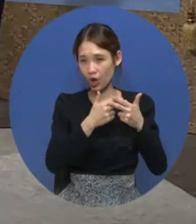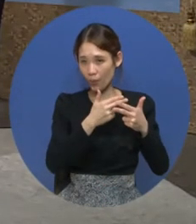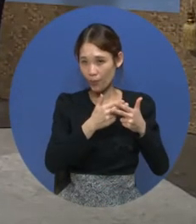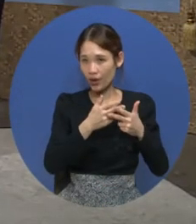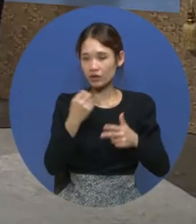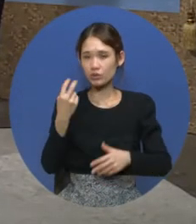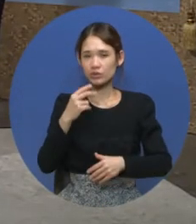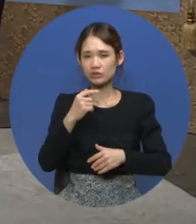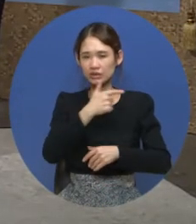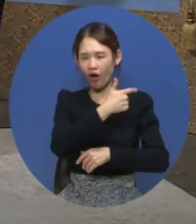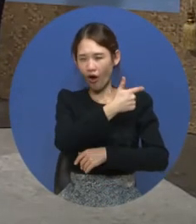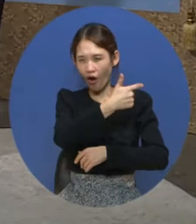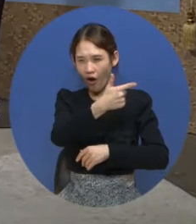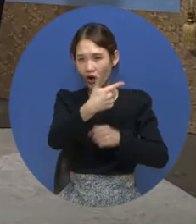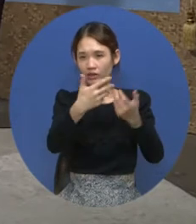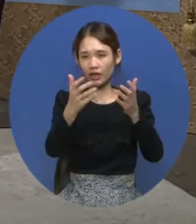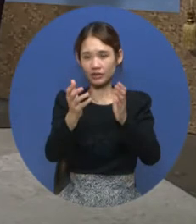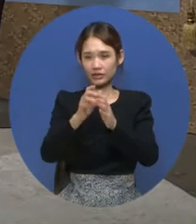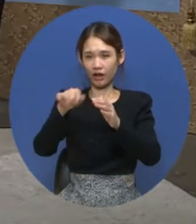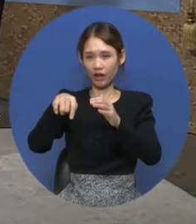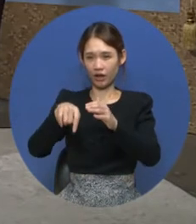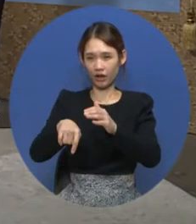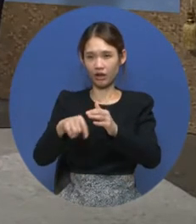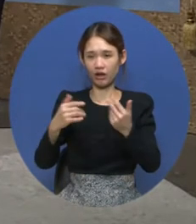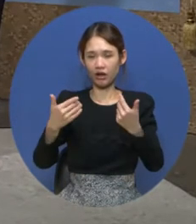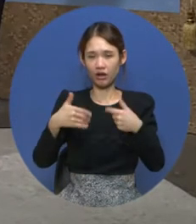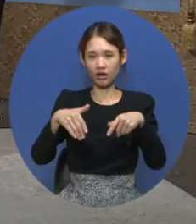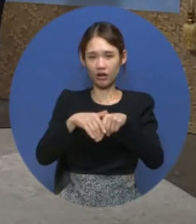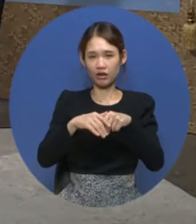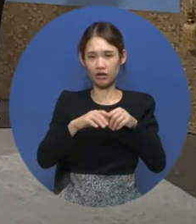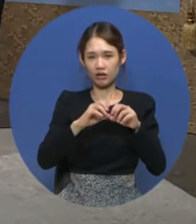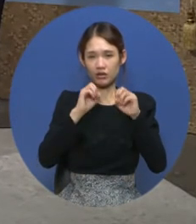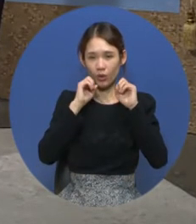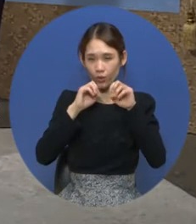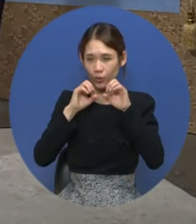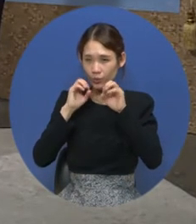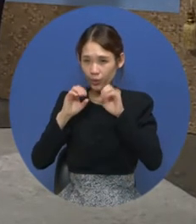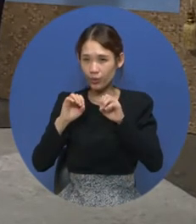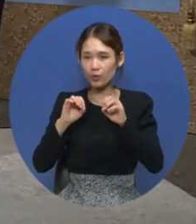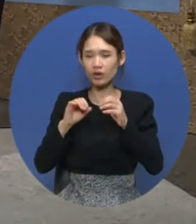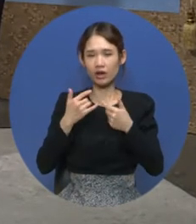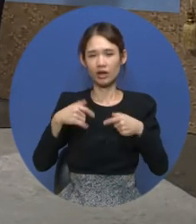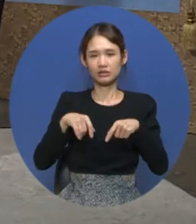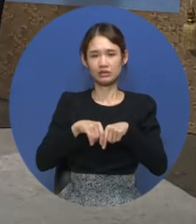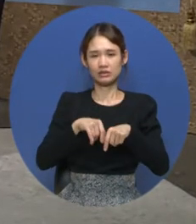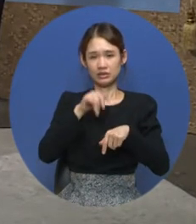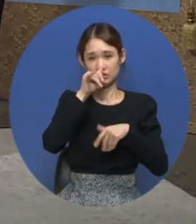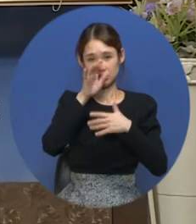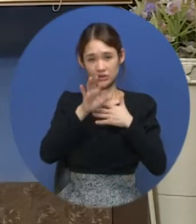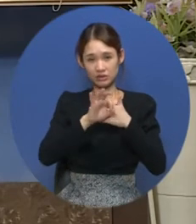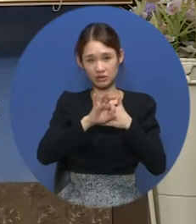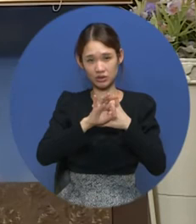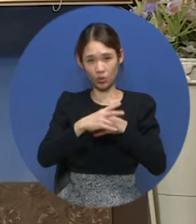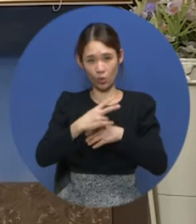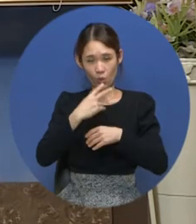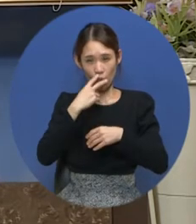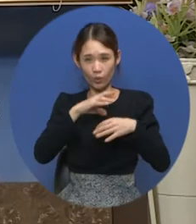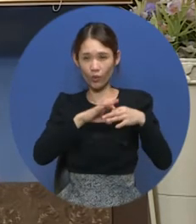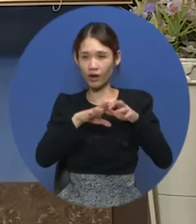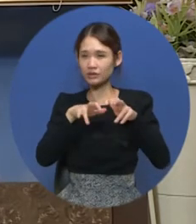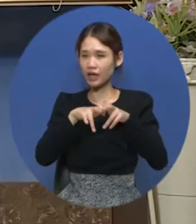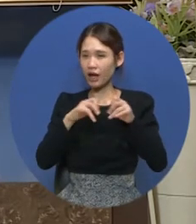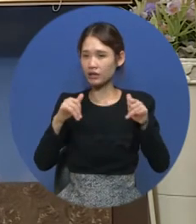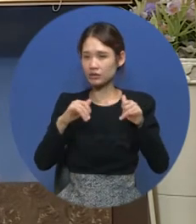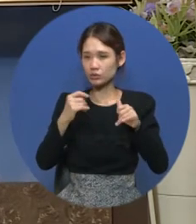그 큰 반지 에서 또 함께 같이 캠페인을 펼친다 면은 좀 예요 호흡기 장애인을 좀 그